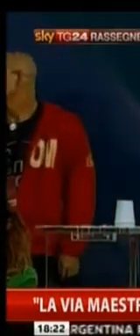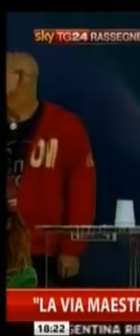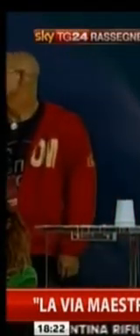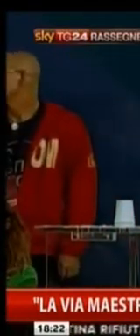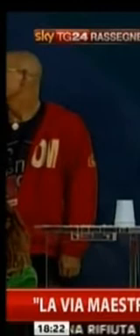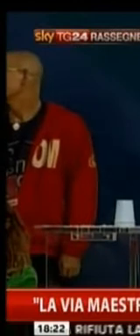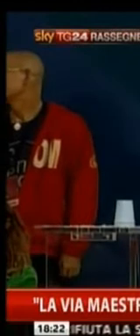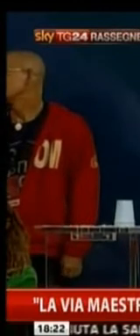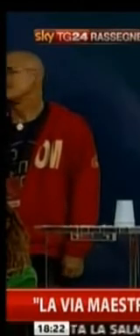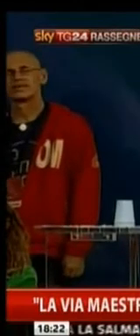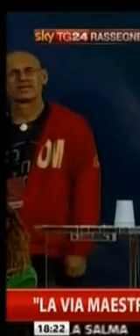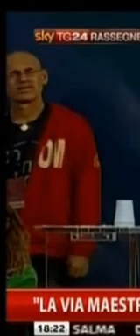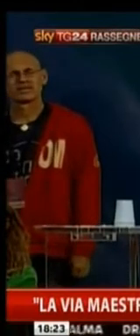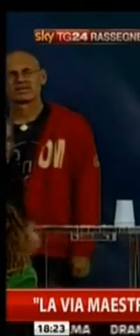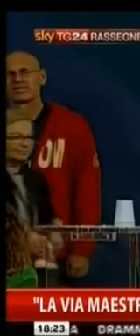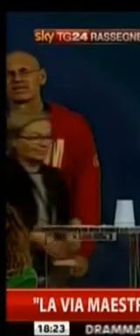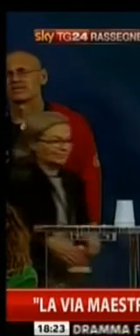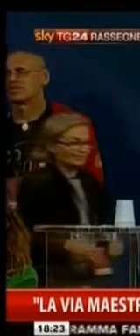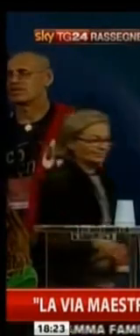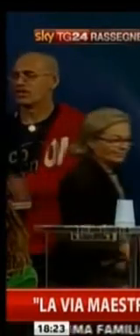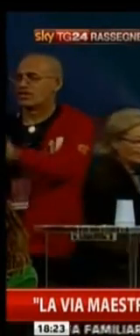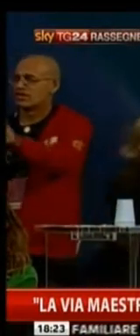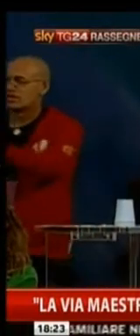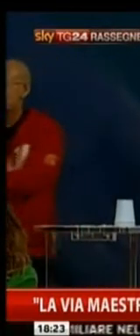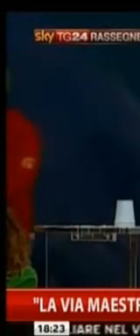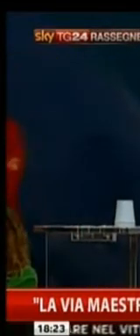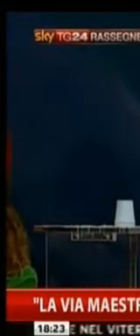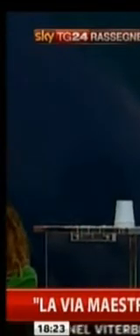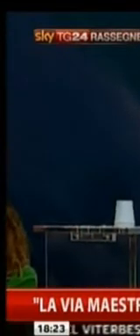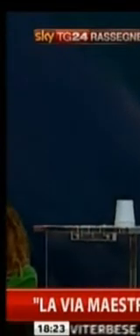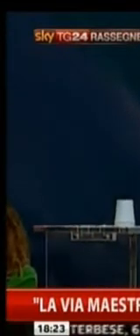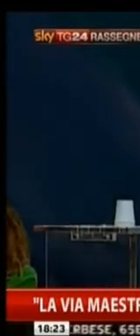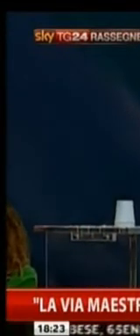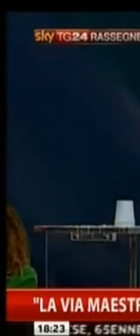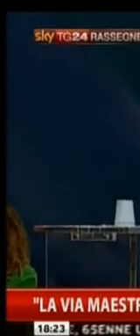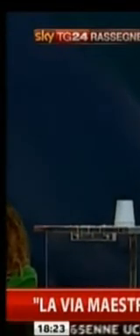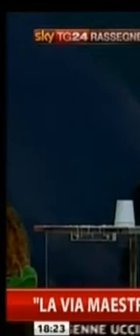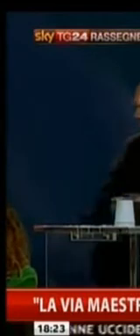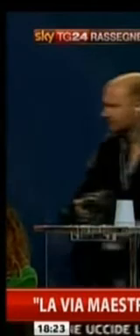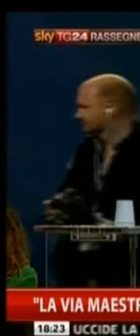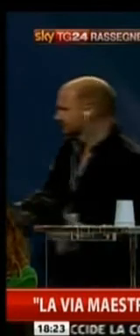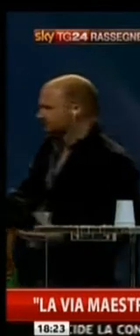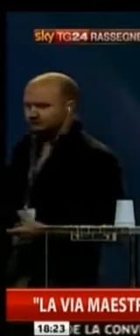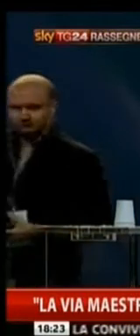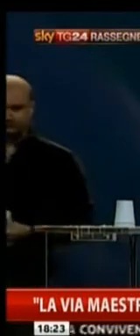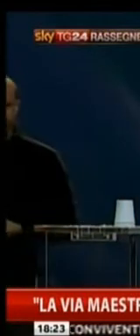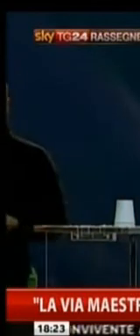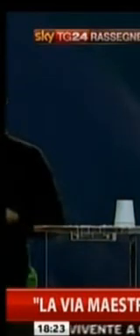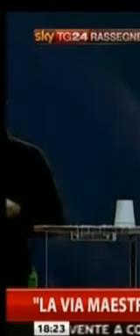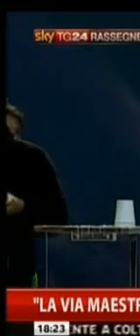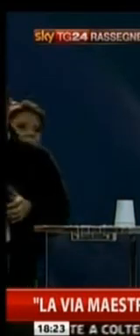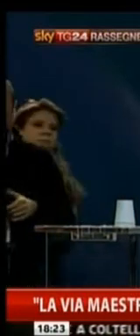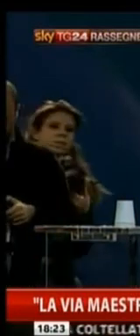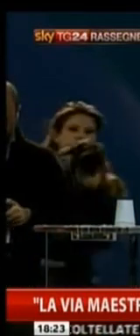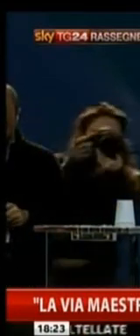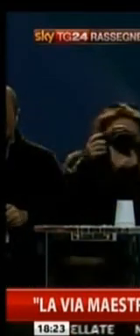l'ha ricordato Cecilia Strada, Emergency, il diritto alla salute, il diritto alla pace. Ce lo ricordano